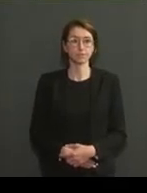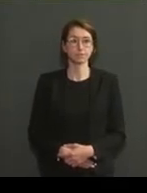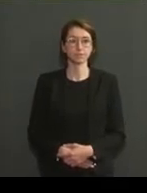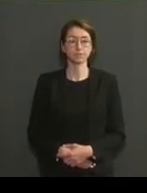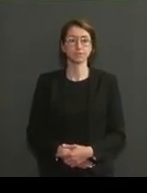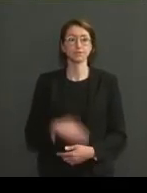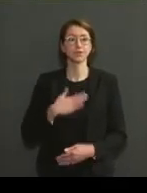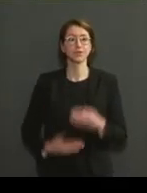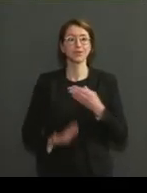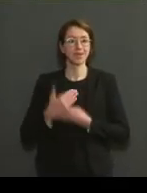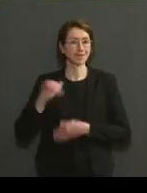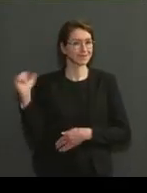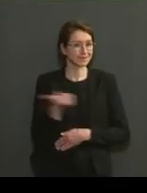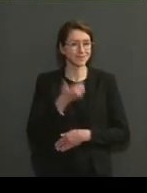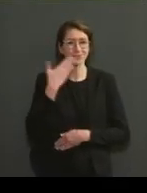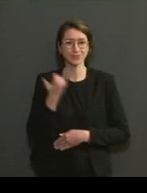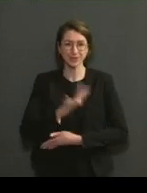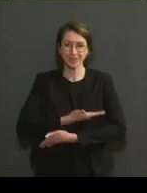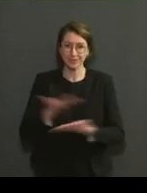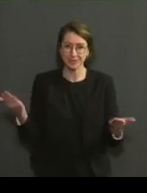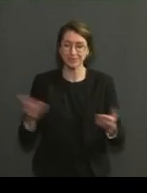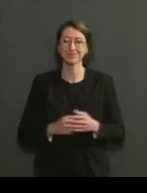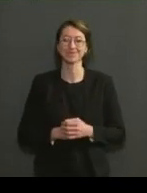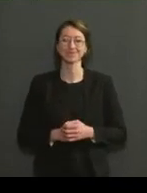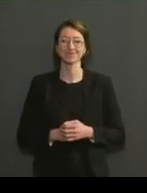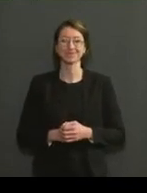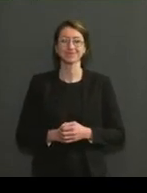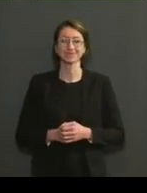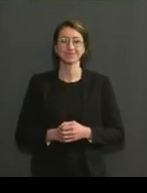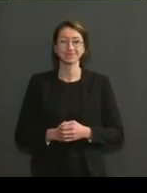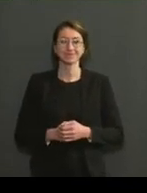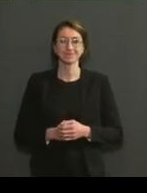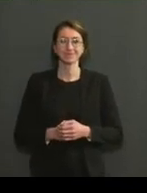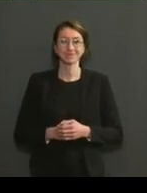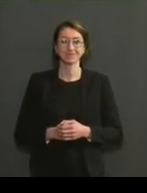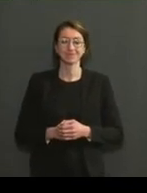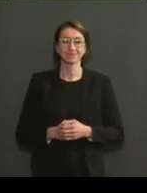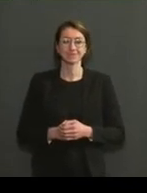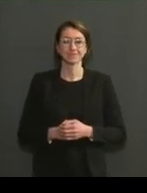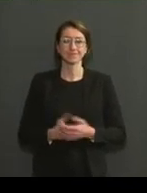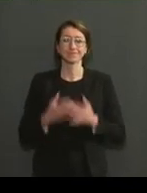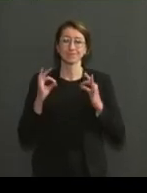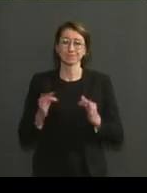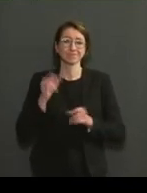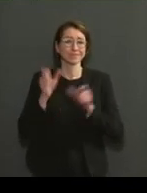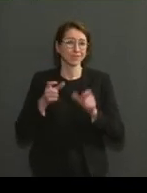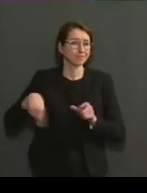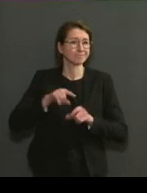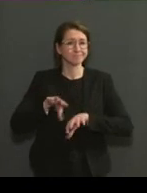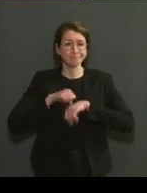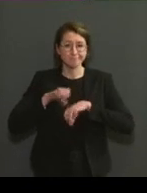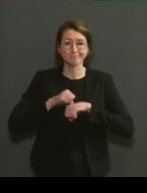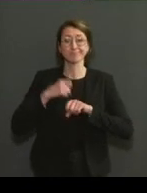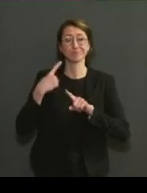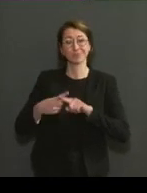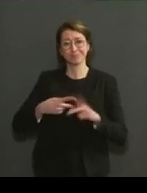Goedendag iedereen, bonjour à toutes, bonjour à tous. Alors la stabilisation du nombre d'infections et d'hospitalisations dont on vous parle depuis